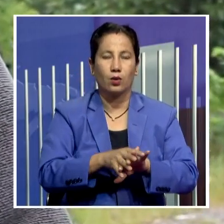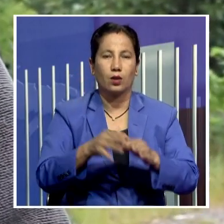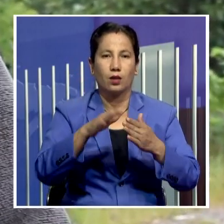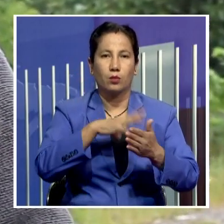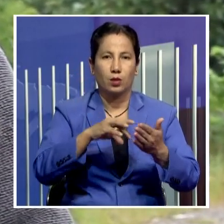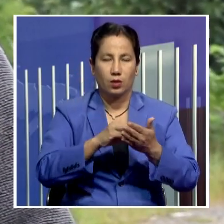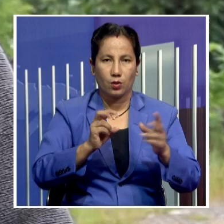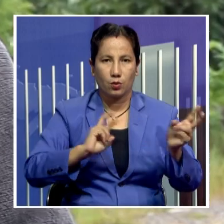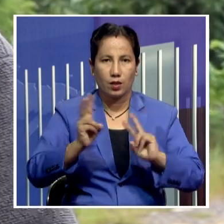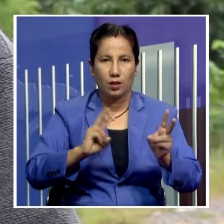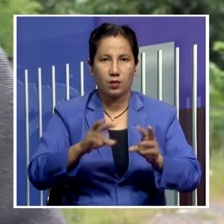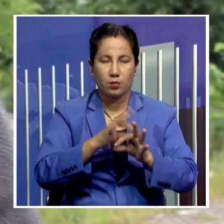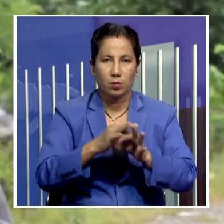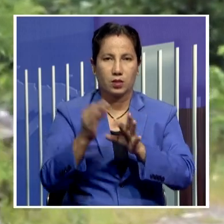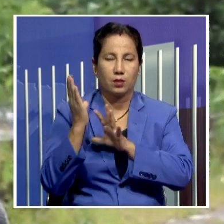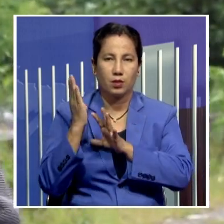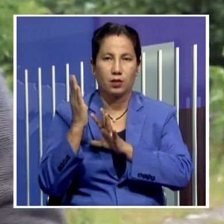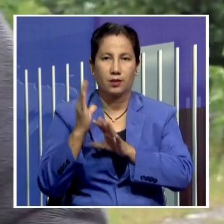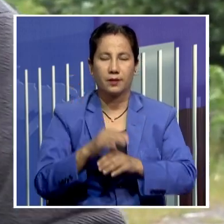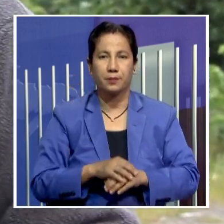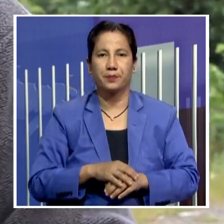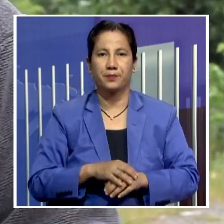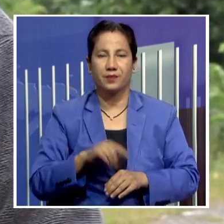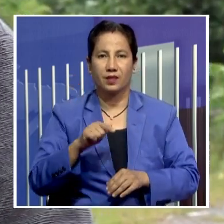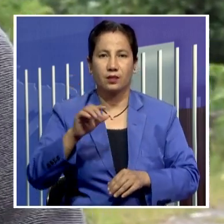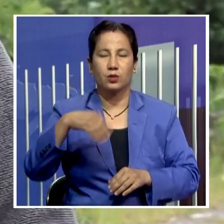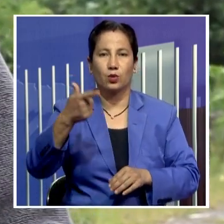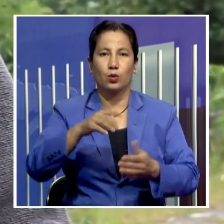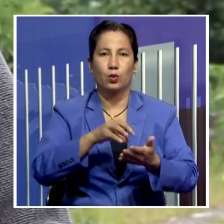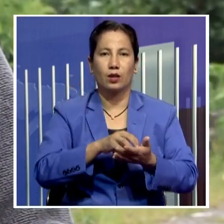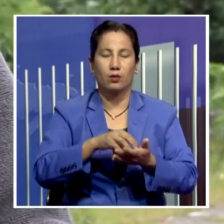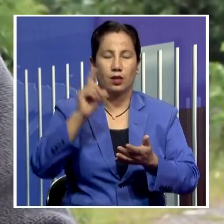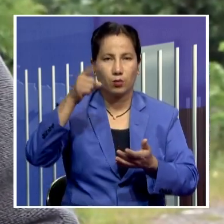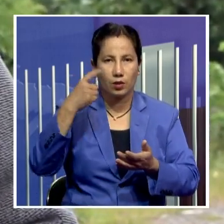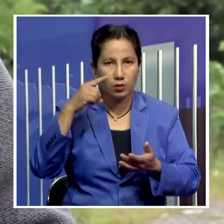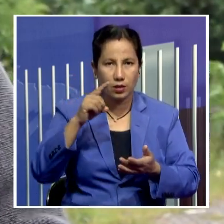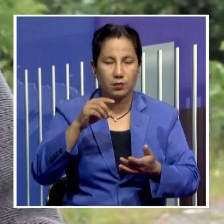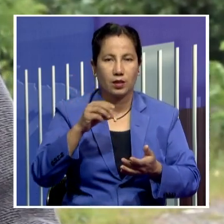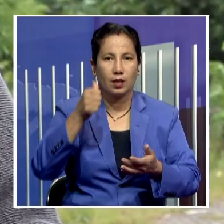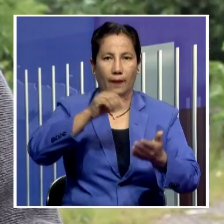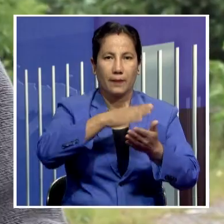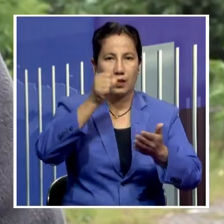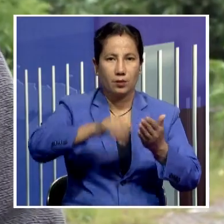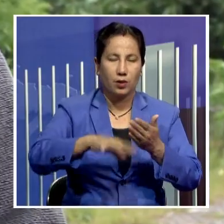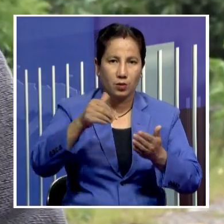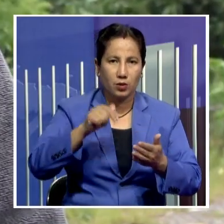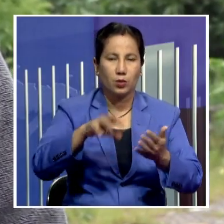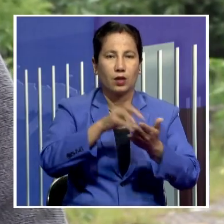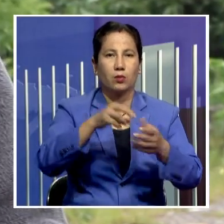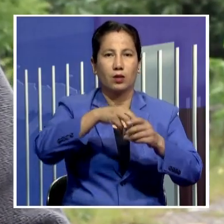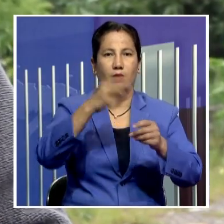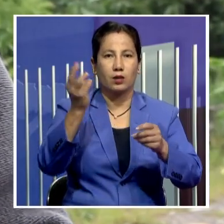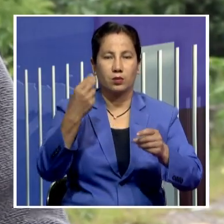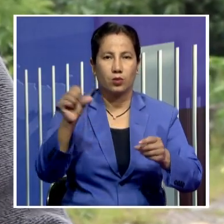पारिवारिक कुराहरूमा व्यवस्थापन, अब त्यसपछि त्यो ठाउँलाई चाहिँ भोलिको दिनमा बाढी पहिरो आइसकेपछि त्यो ठाउँ